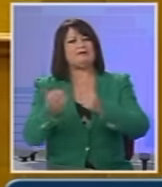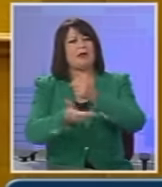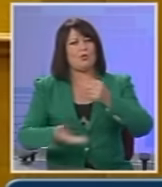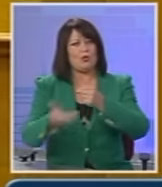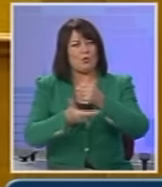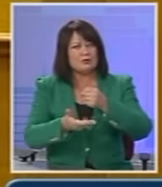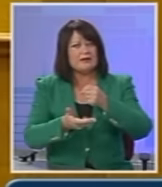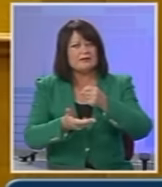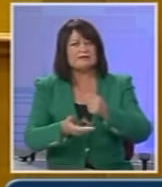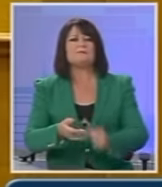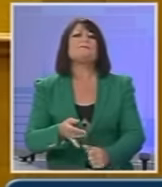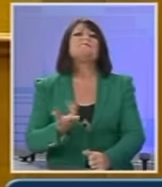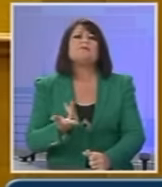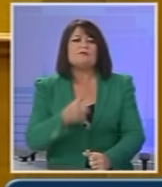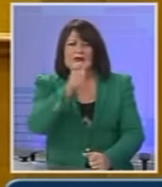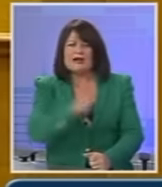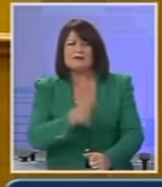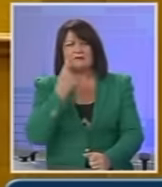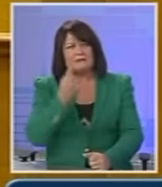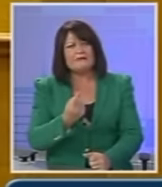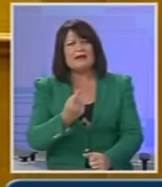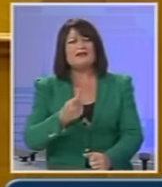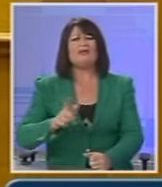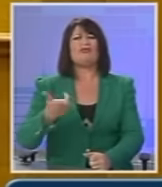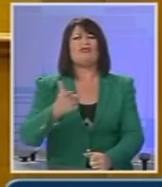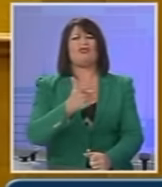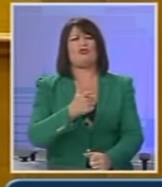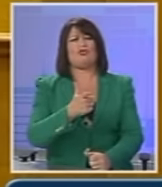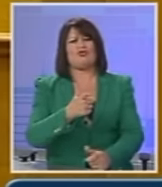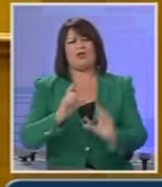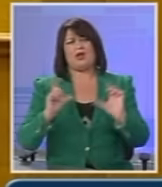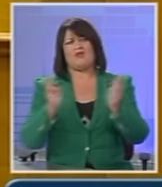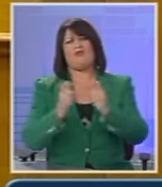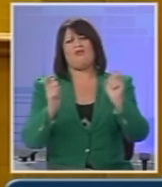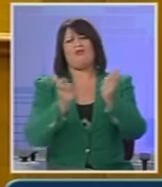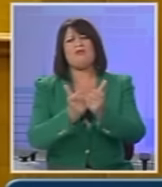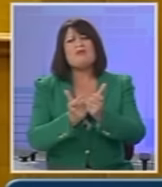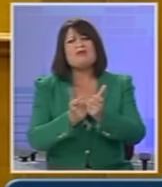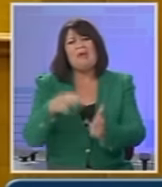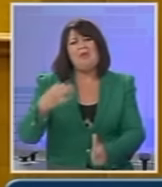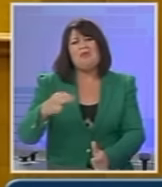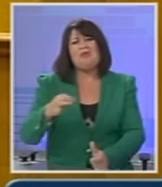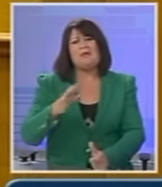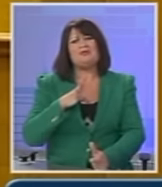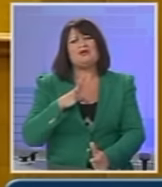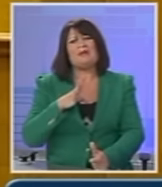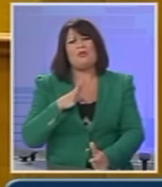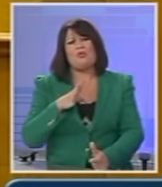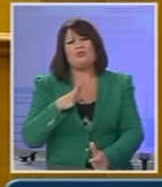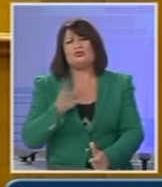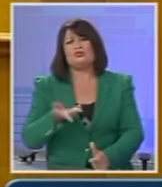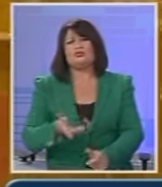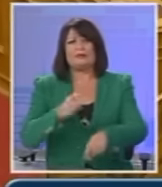και σε αυτούς που δείχνεται ότι σας πονάνε στα φτωχά και μεσαία και αδύναμα στρώματα της κοινωνίας. Να προλάβετε